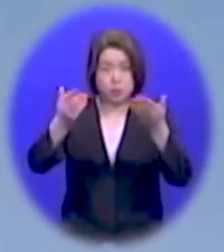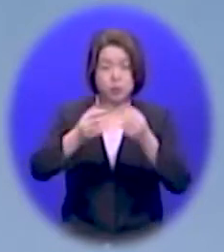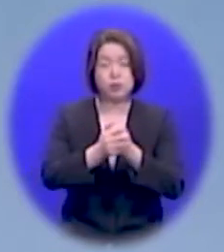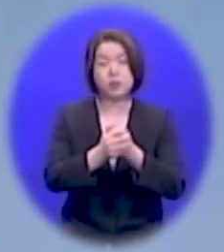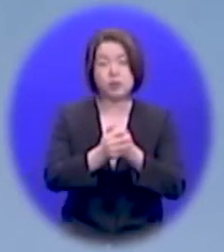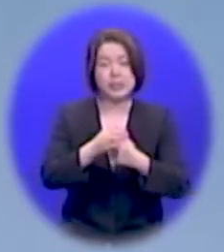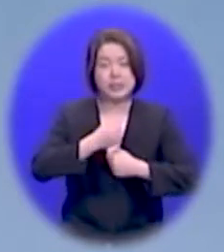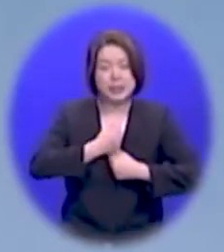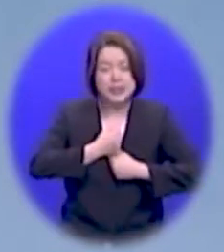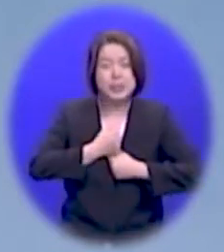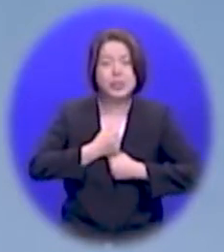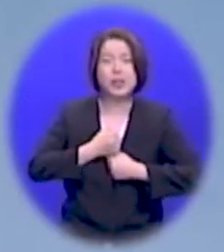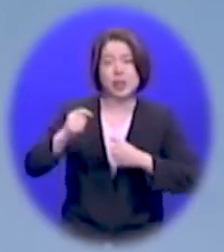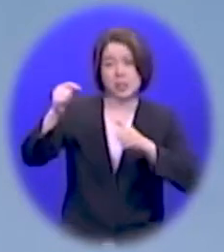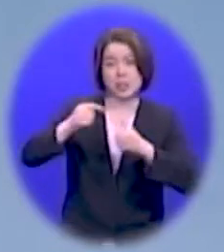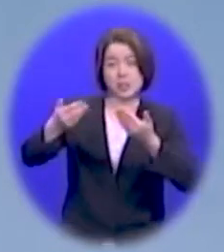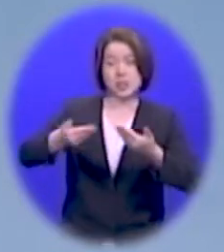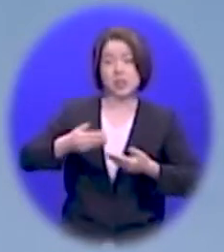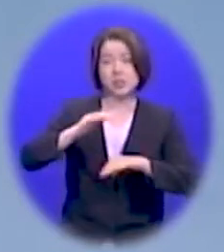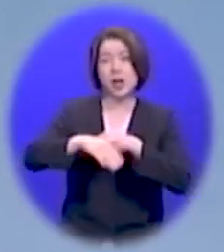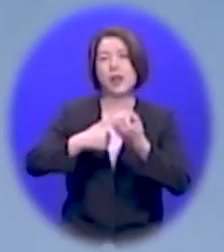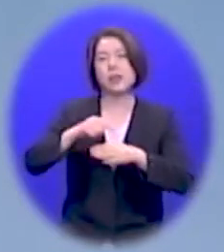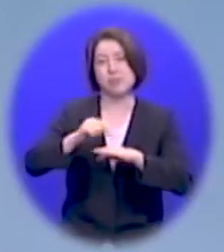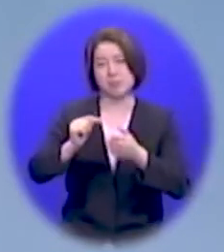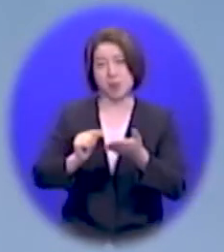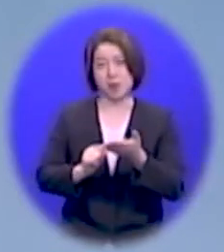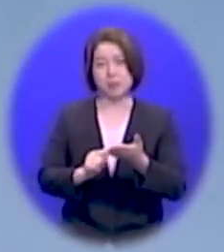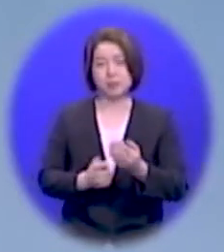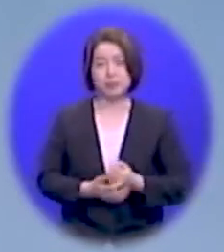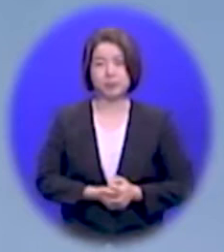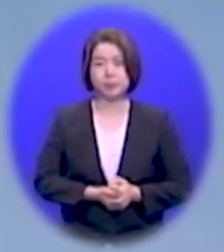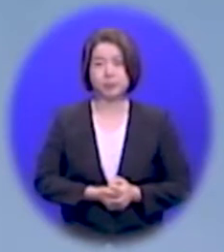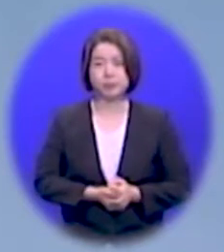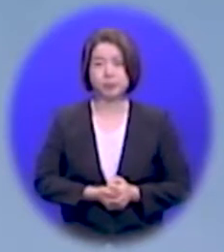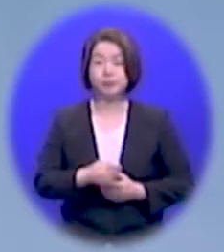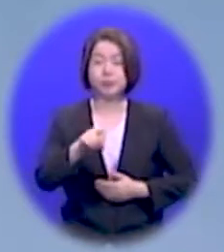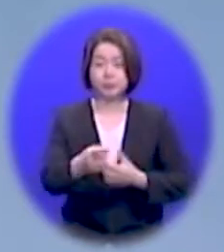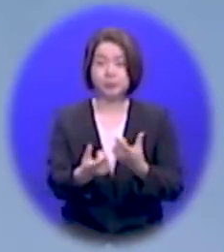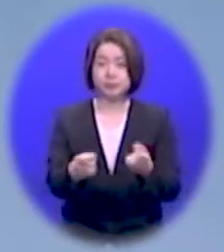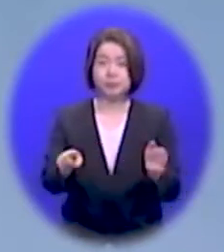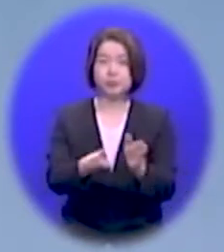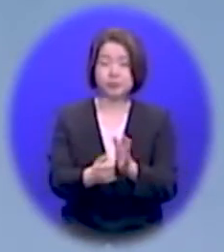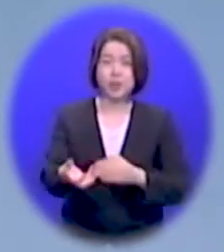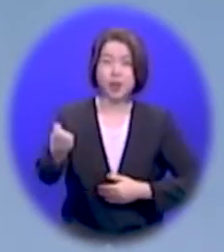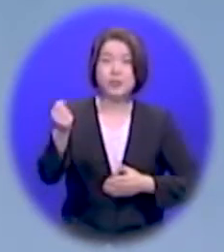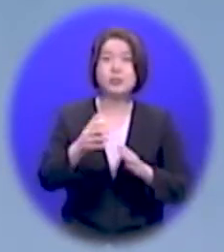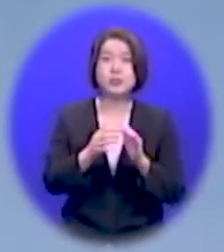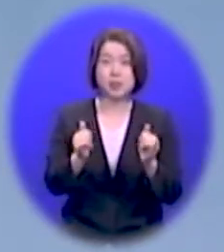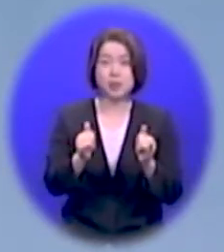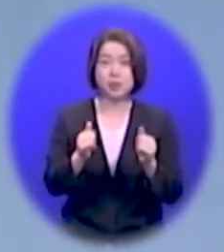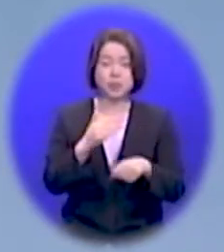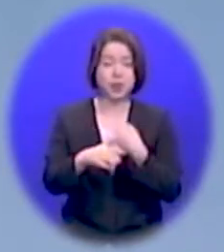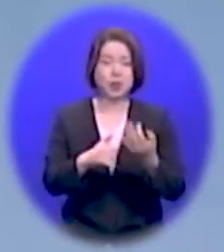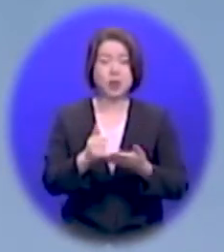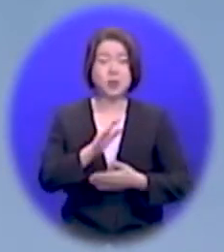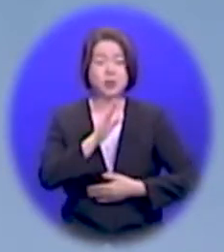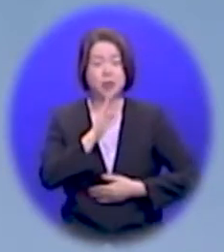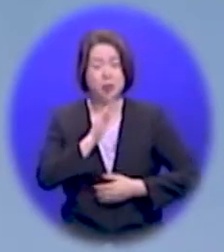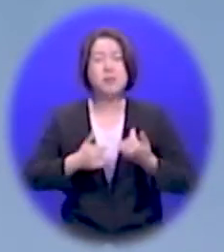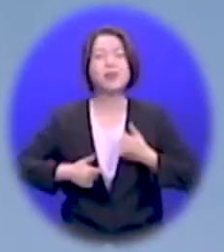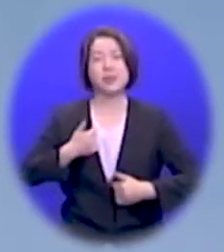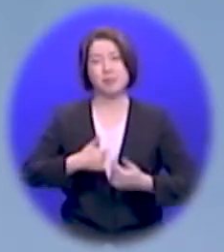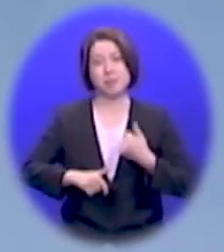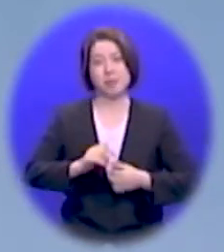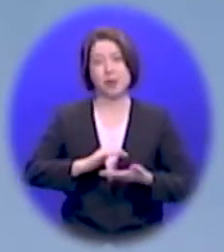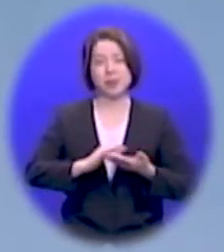마음입니다 여러분 이런 믿음을 가진 사람을 하나님이 다무 기뻐하십니다